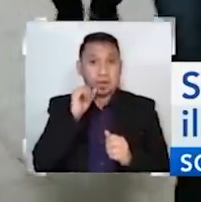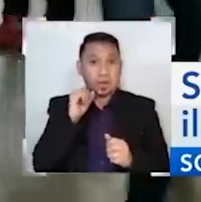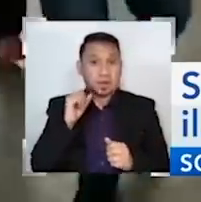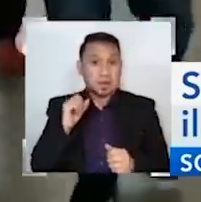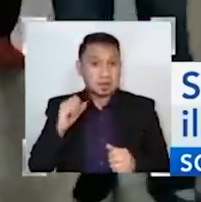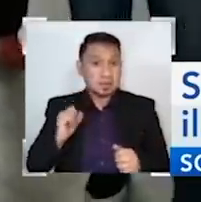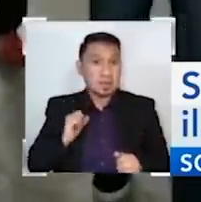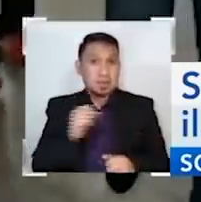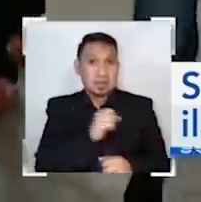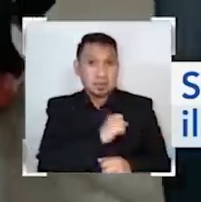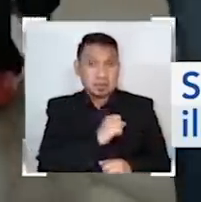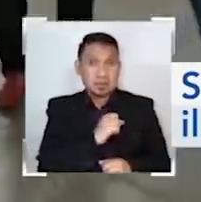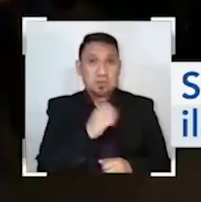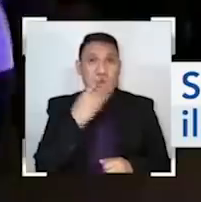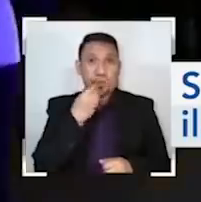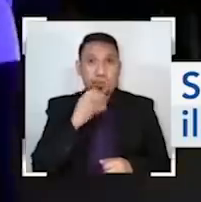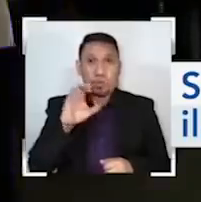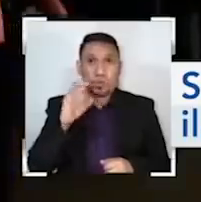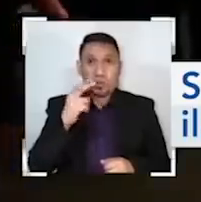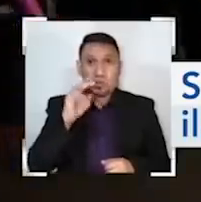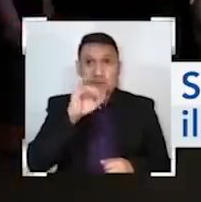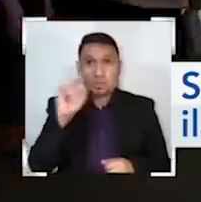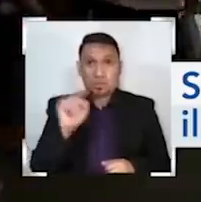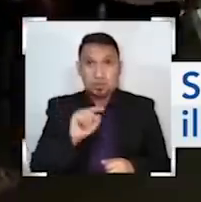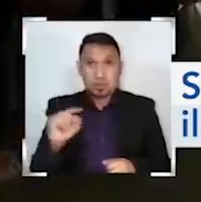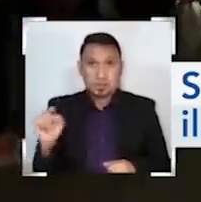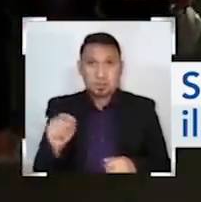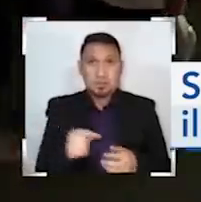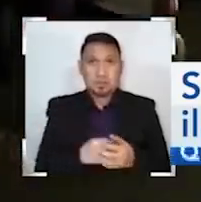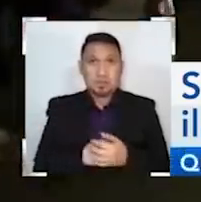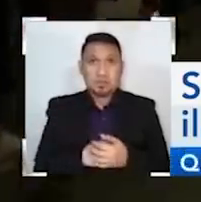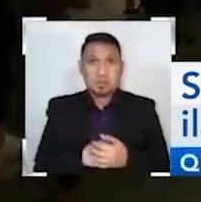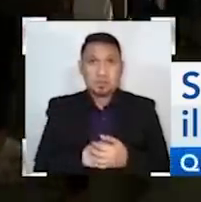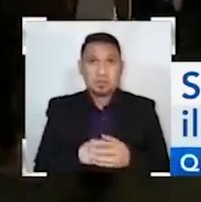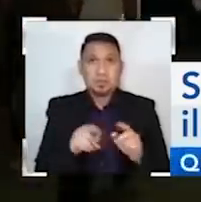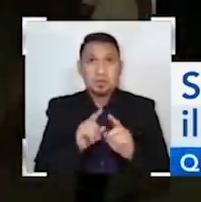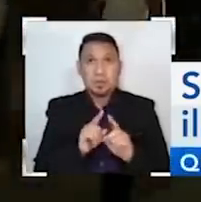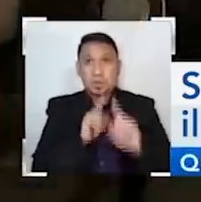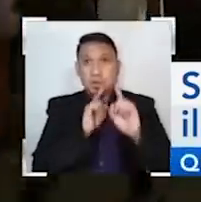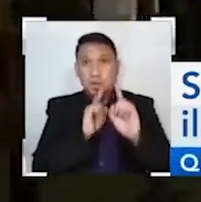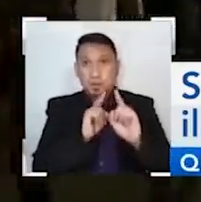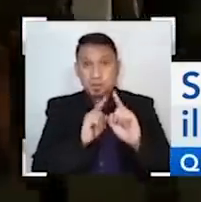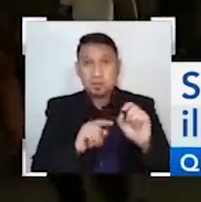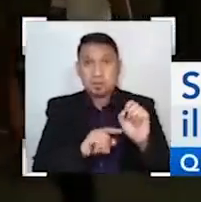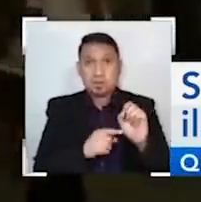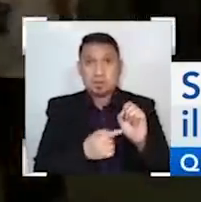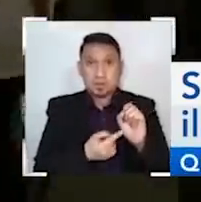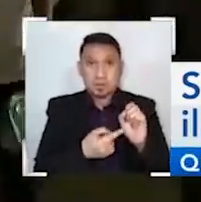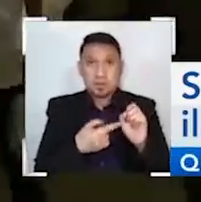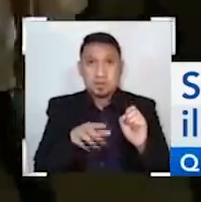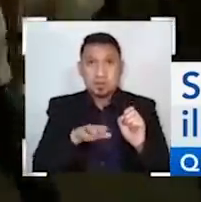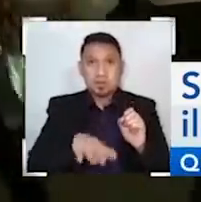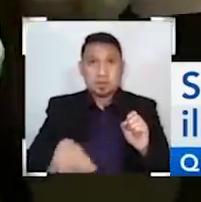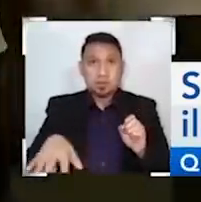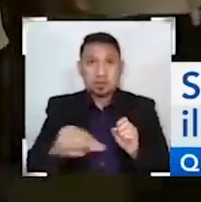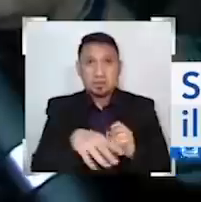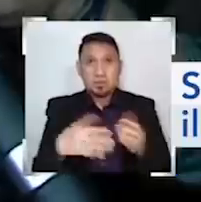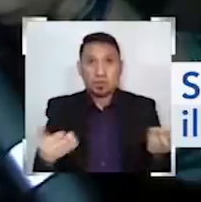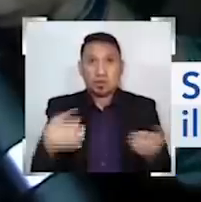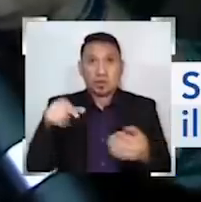Governor Cheese Escudero. Dumalo rin si Soto sa simula ng local campaign sa Quezon